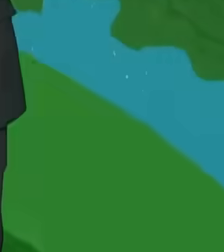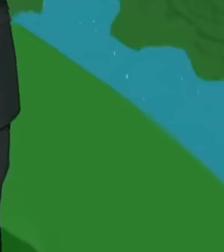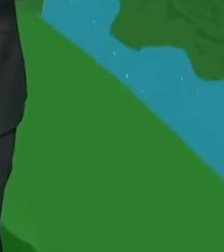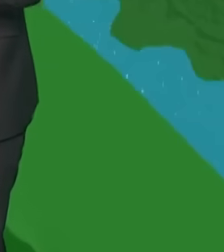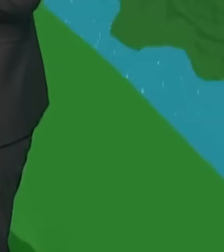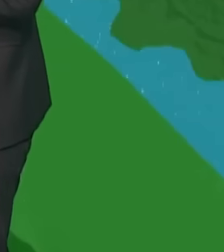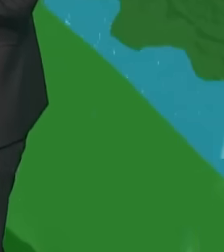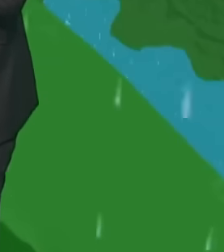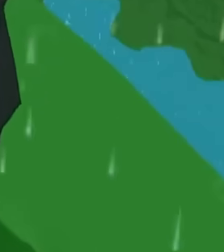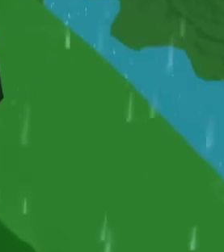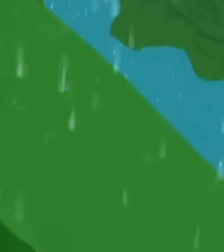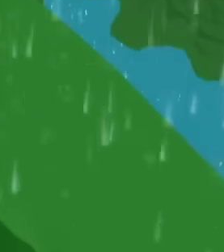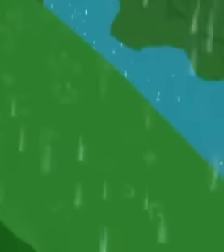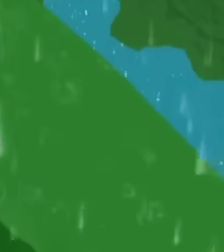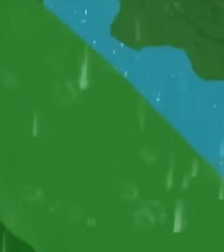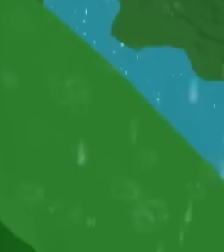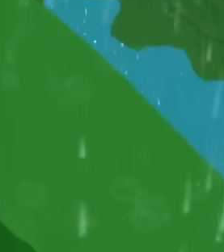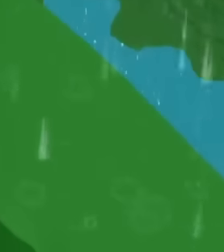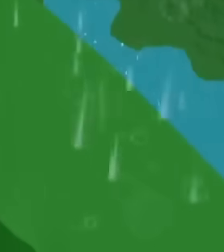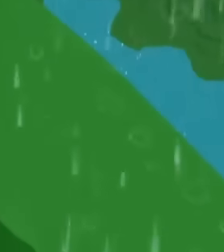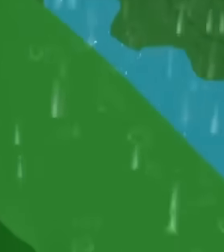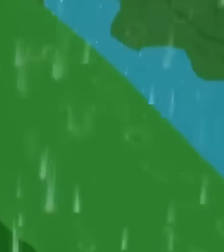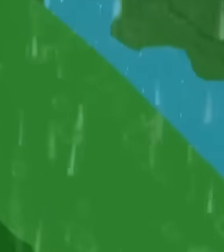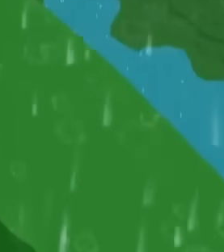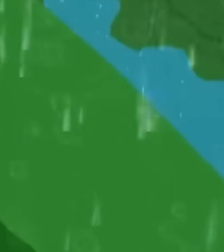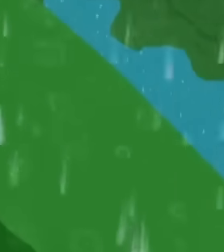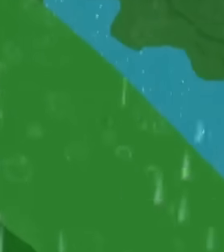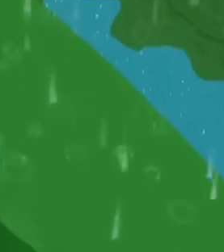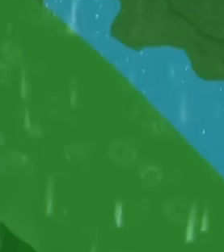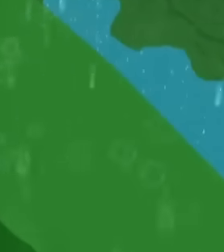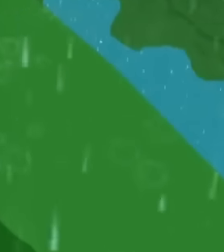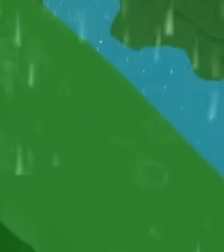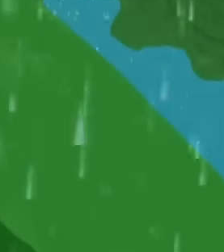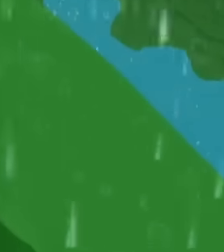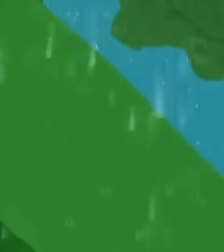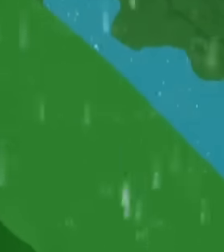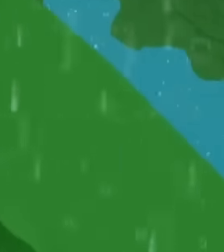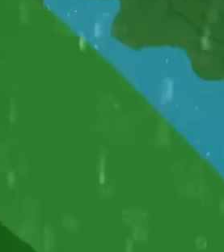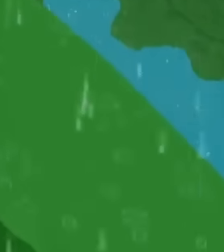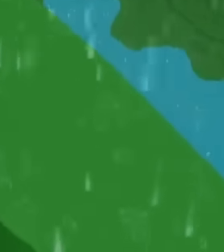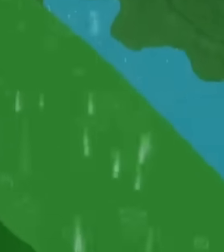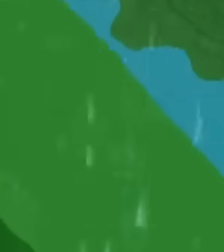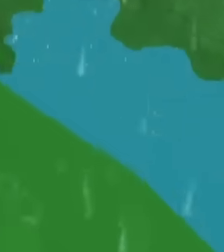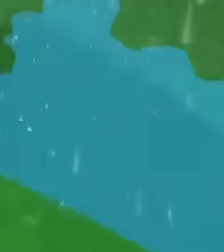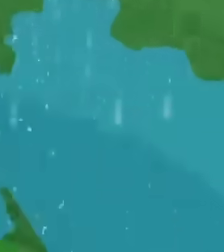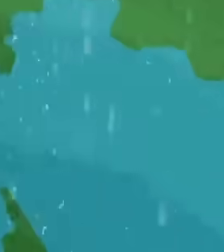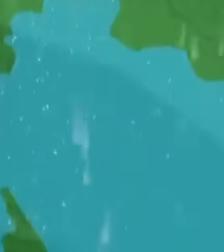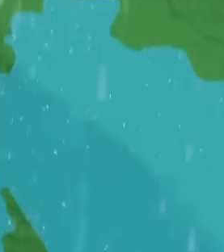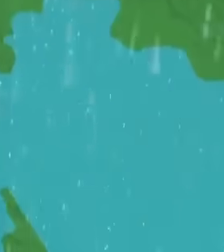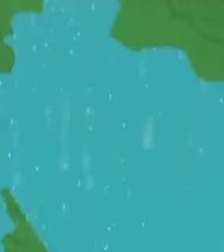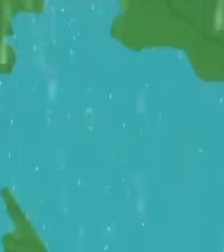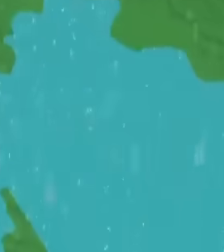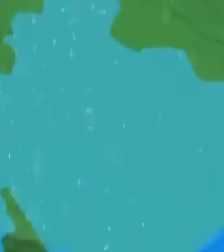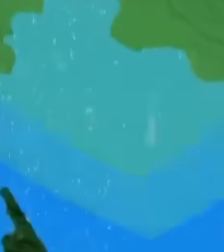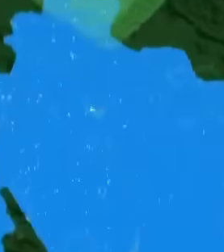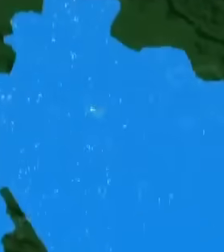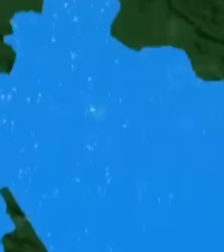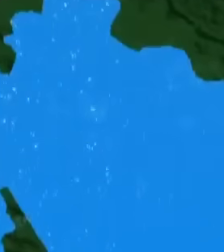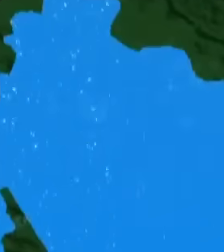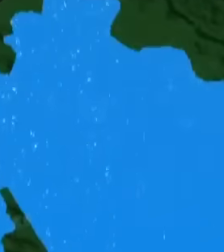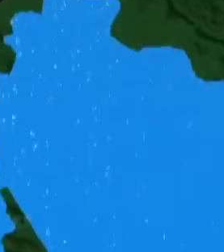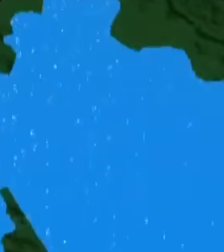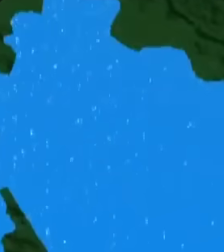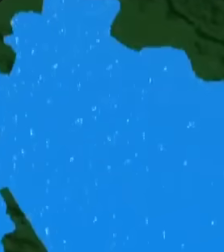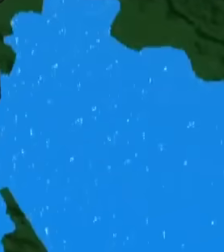hapon, malalakas po ang ulan sa may katimugang bahagi sa may Parañaque, Las Piñas at Muntinlupa. At pagkahapunan pa,